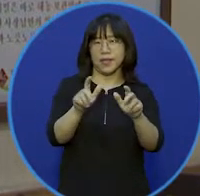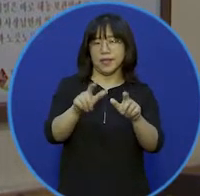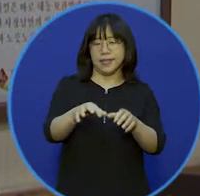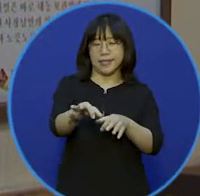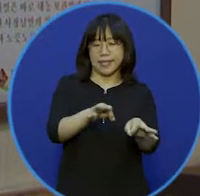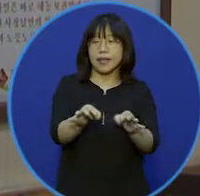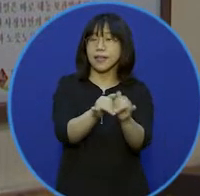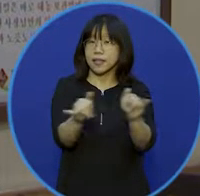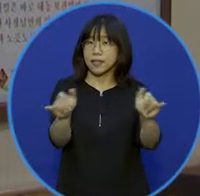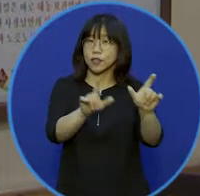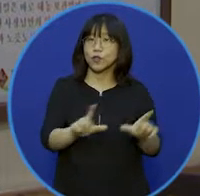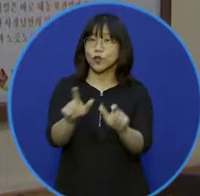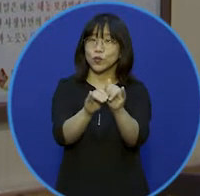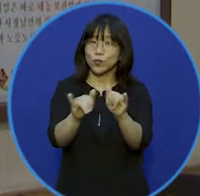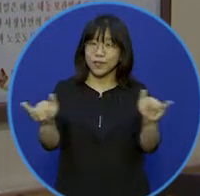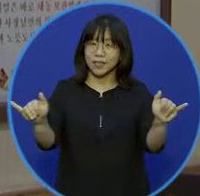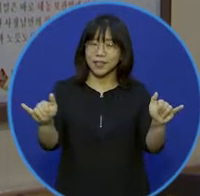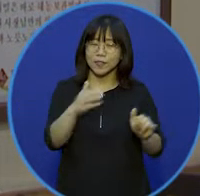상인들이나 주민들이